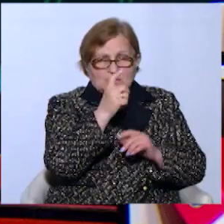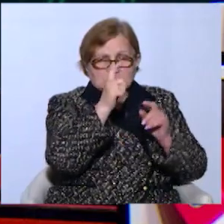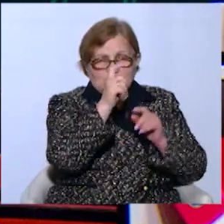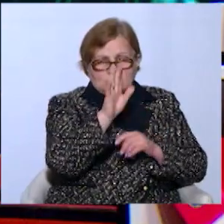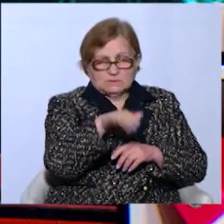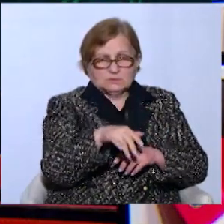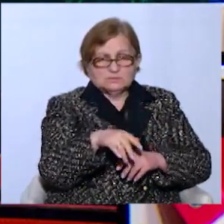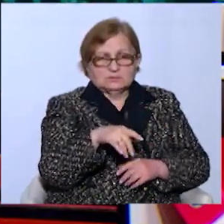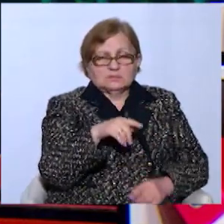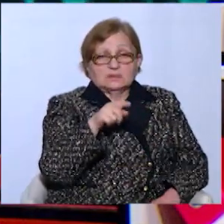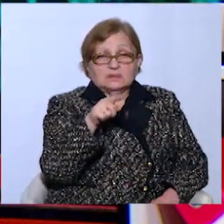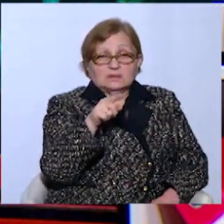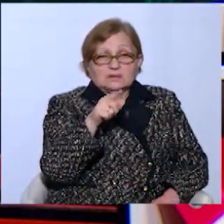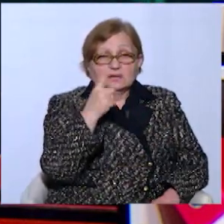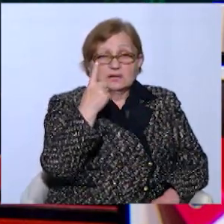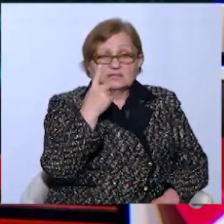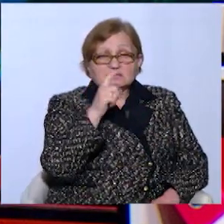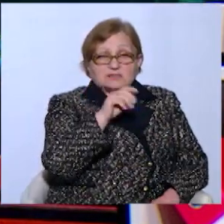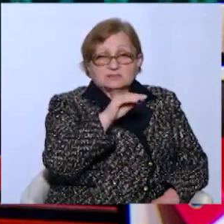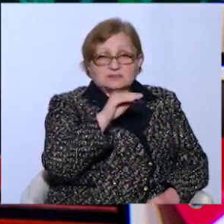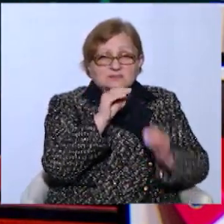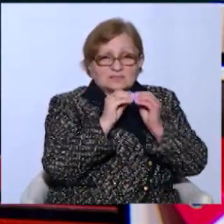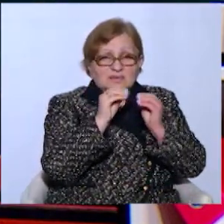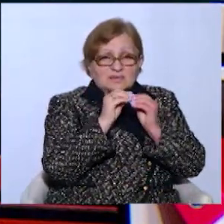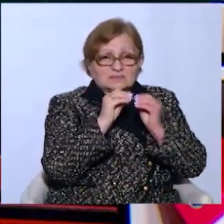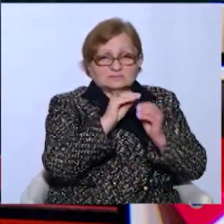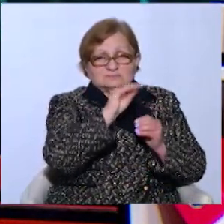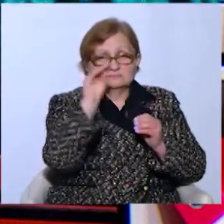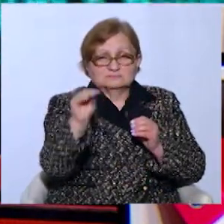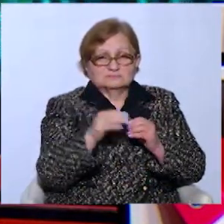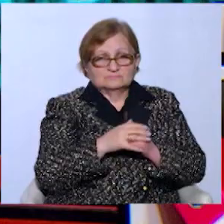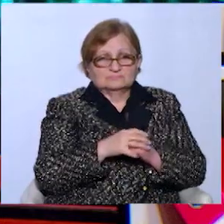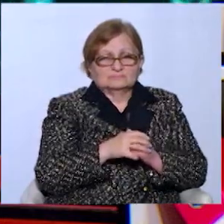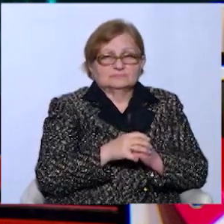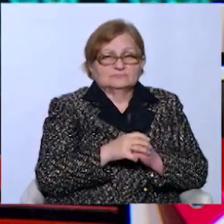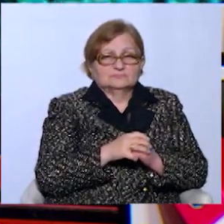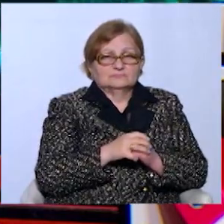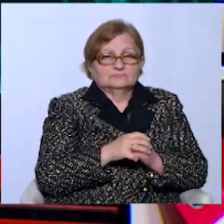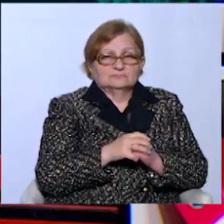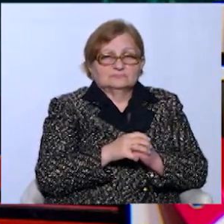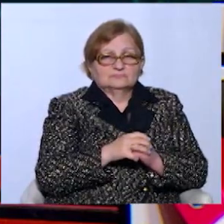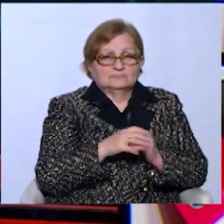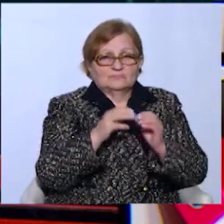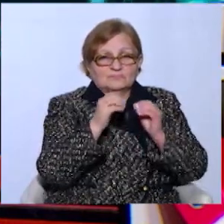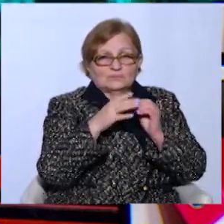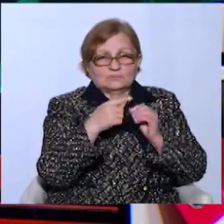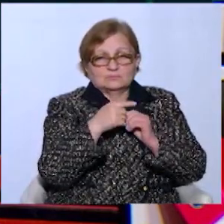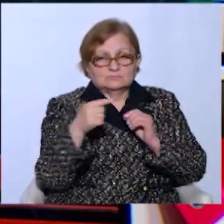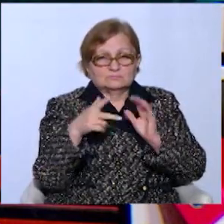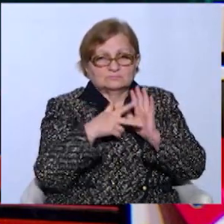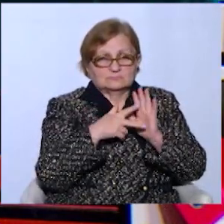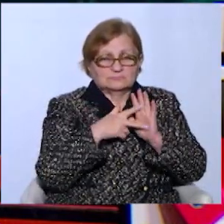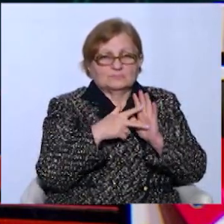ასეული და ის 1 ასეული, ანუ 10 ათეული მოვიტანე ათეულებთან. 15-ს გამოვაკლოთ 8